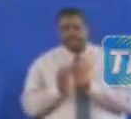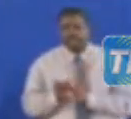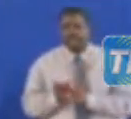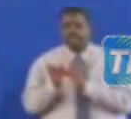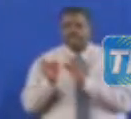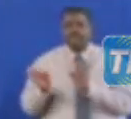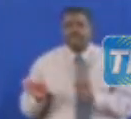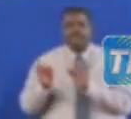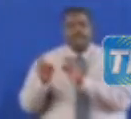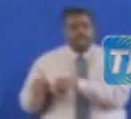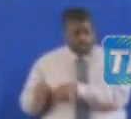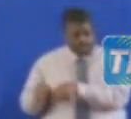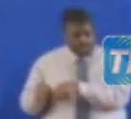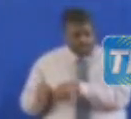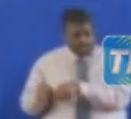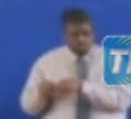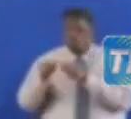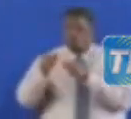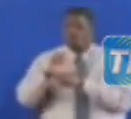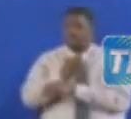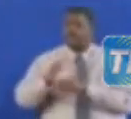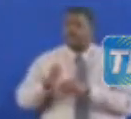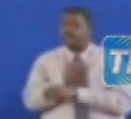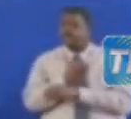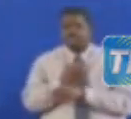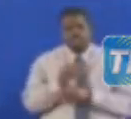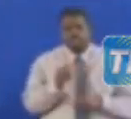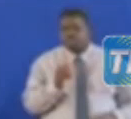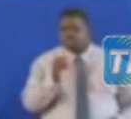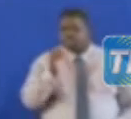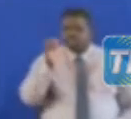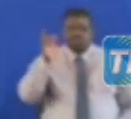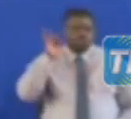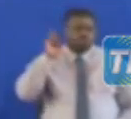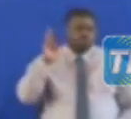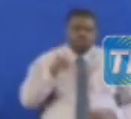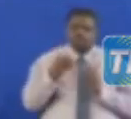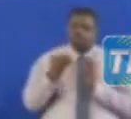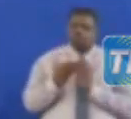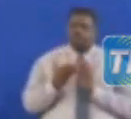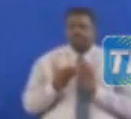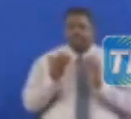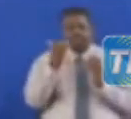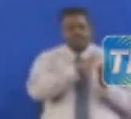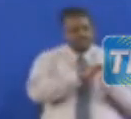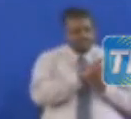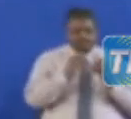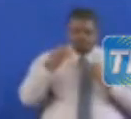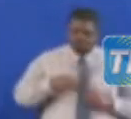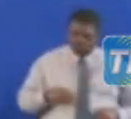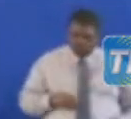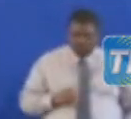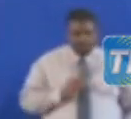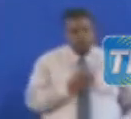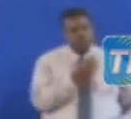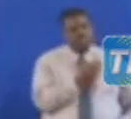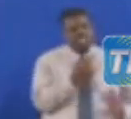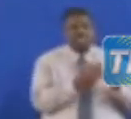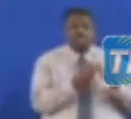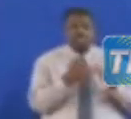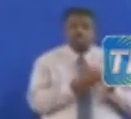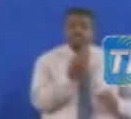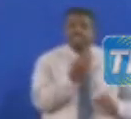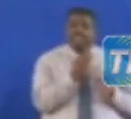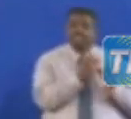zimetengwa. Tutaendelea na mpango karabati wa shule kongwe za msingi na sekondari, ambapo shilingi bilioni